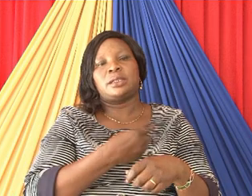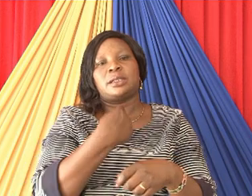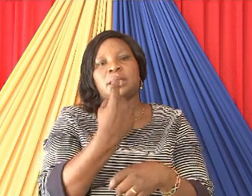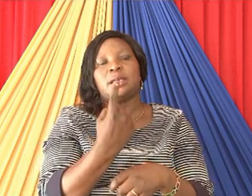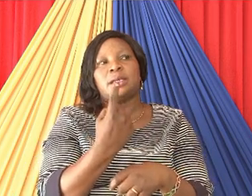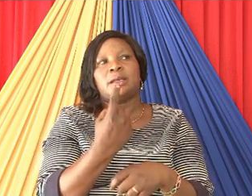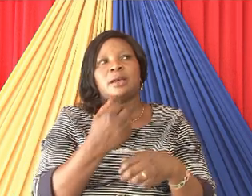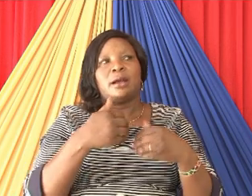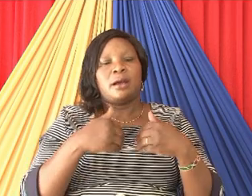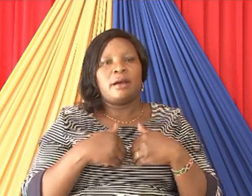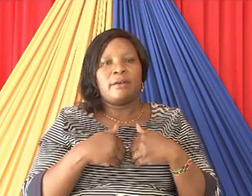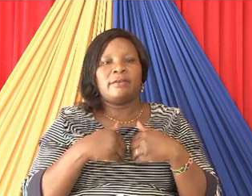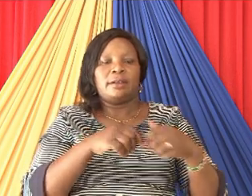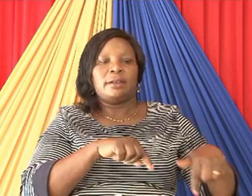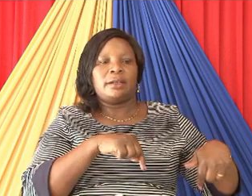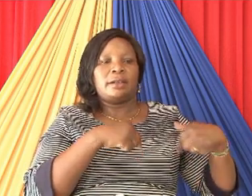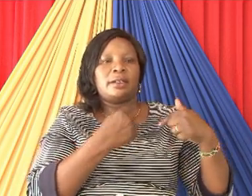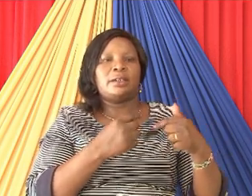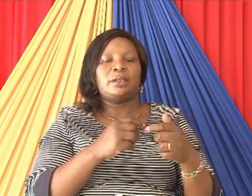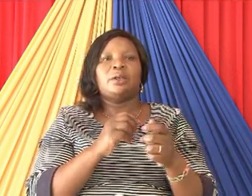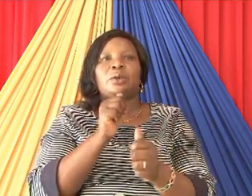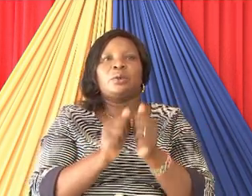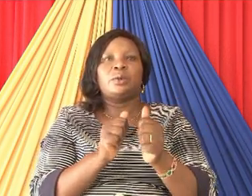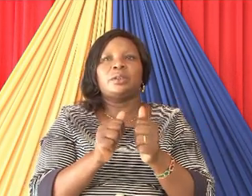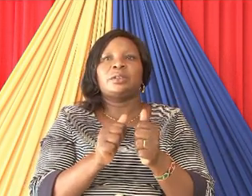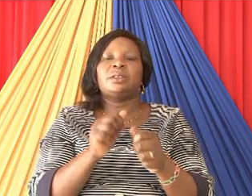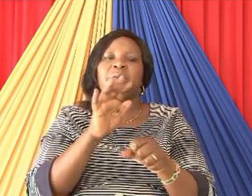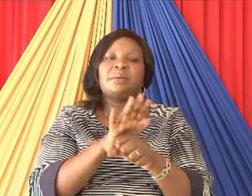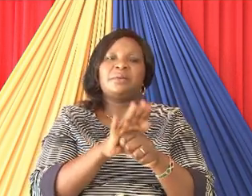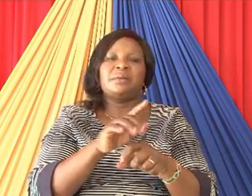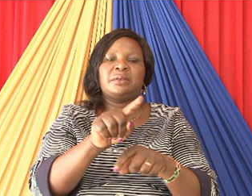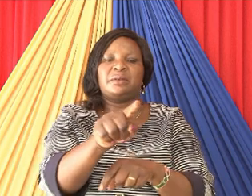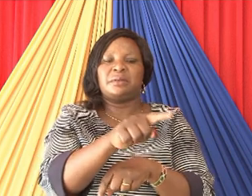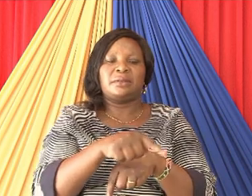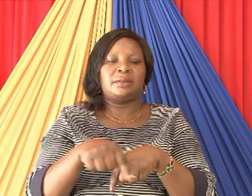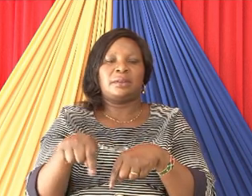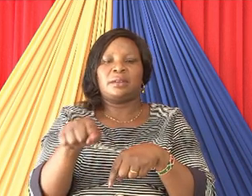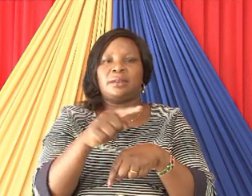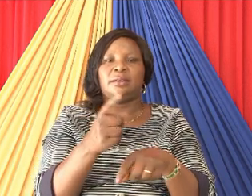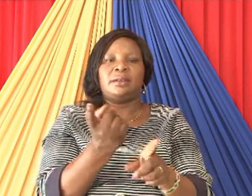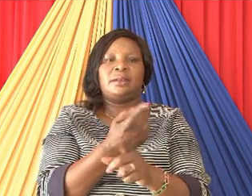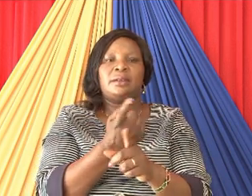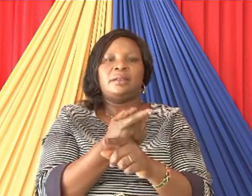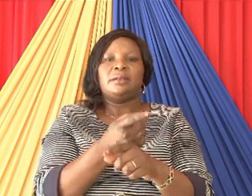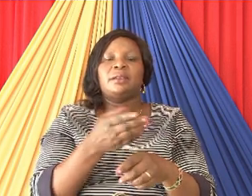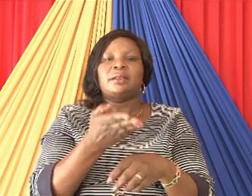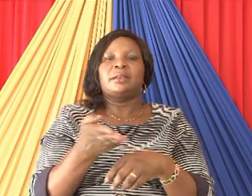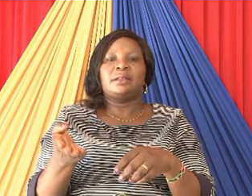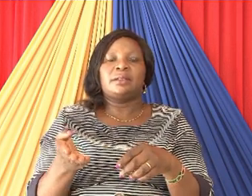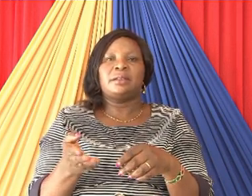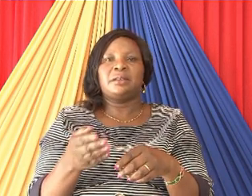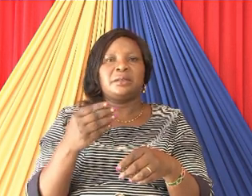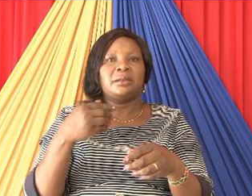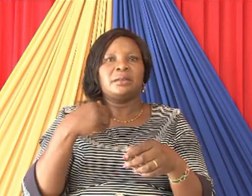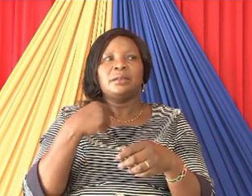they have a heart that is crowded, the crowded heart. Sijui ni mambo gani ambayo yamecrowd maisha yako, hata